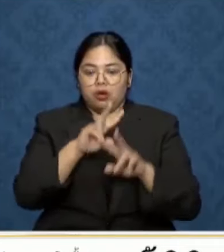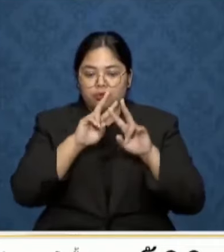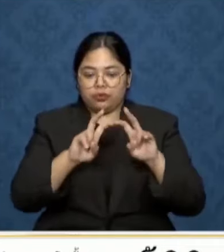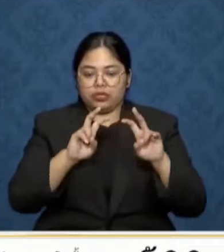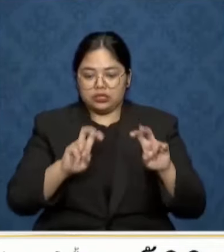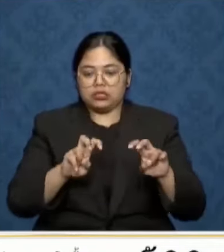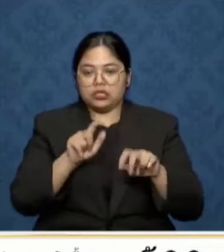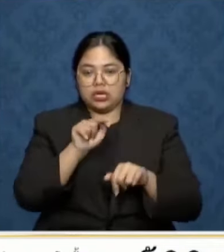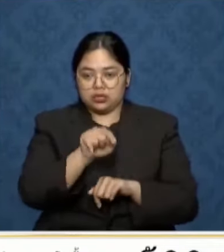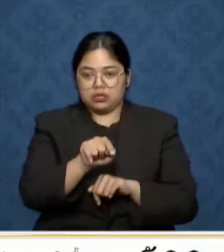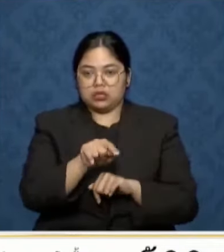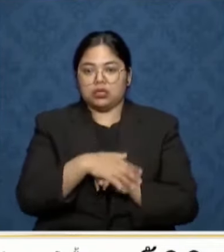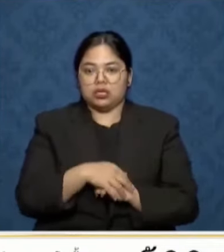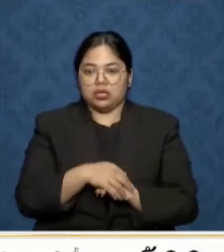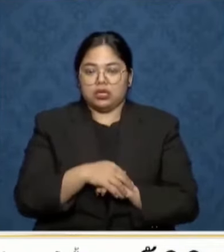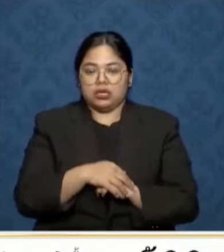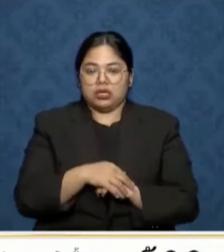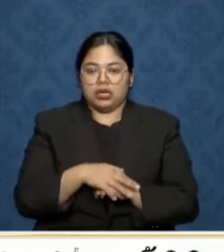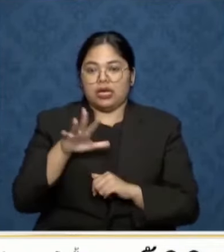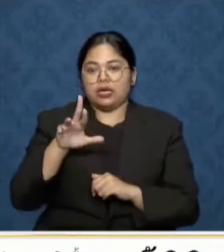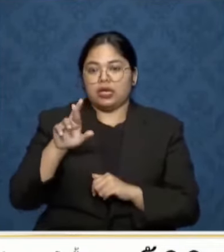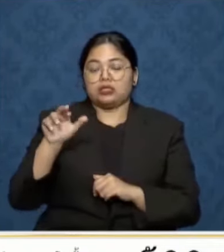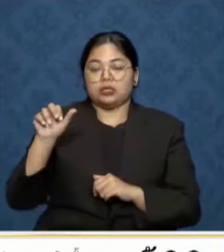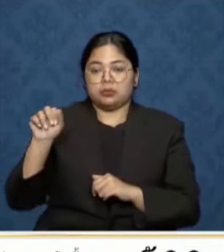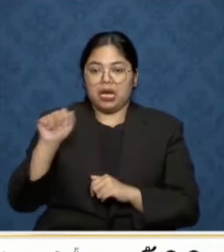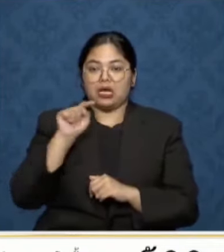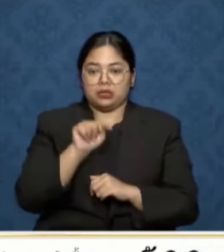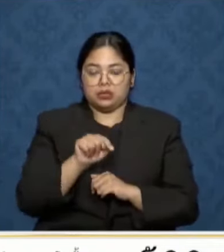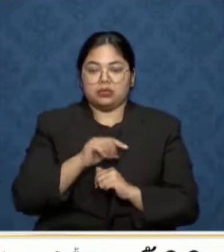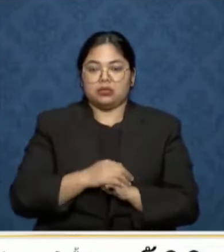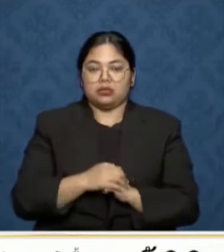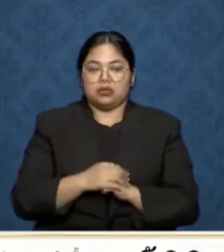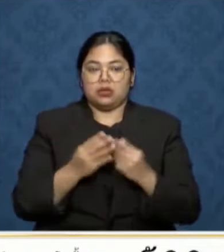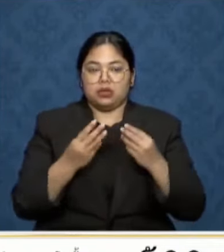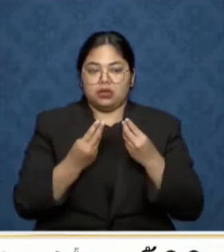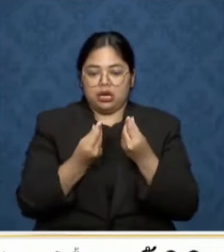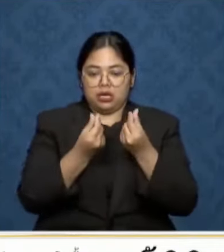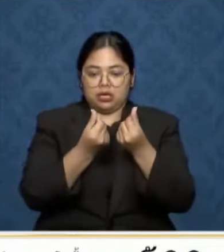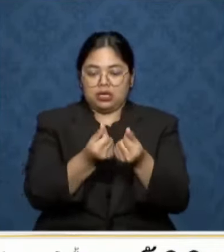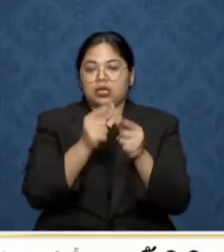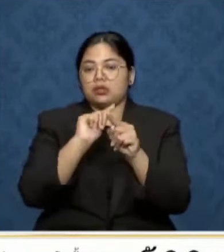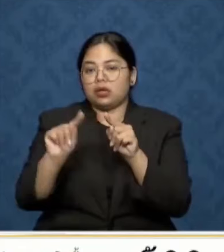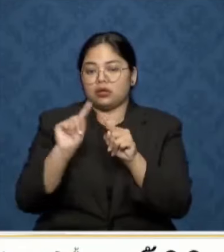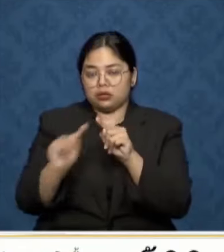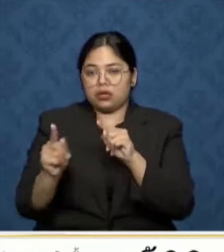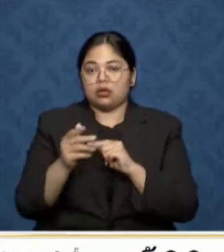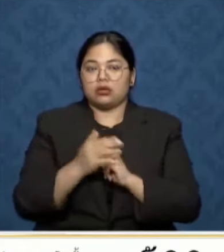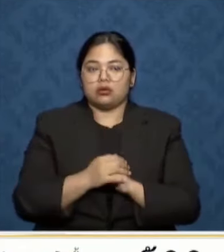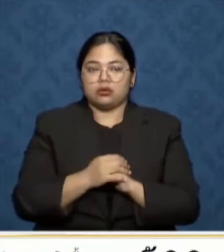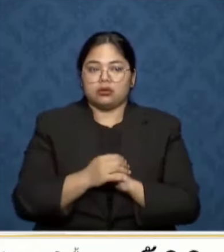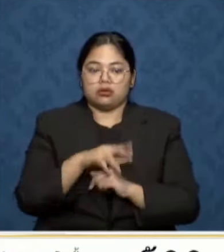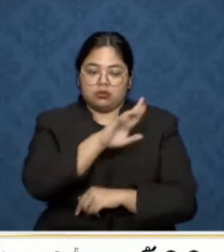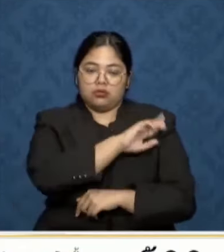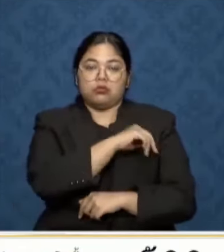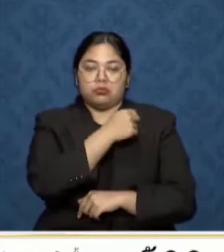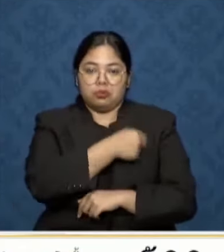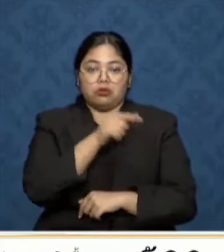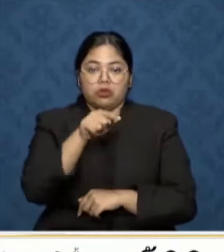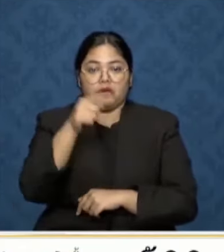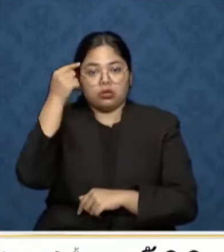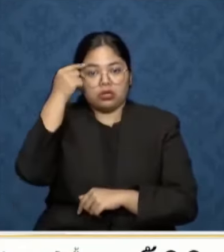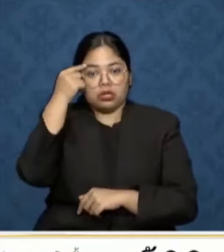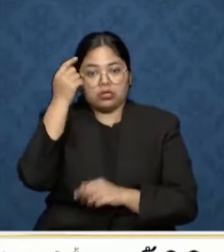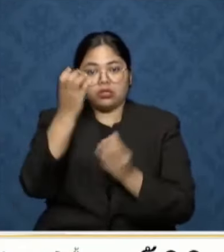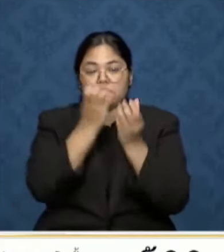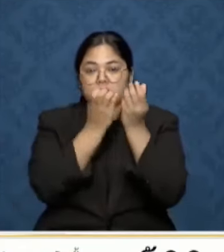งนัษามกลางส Pokemonแล้็ลงในดายลเอียดนี่ถึงคุหมอเองต้นถึงจ